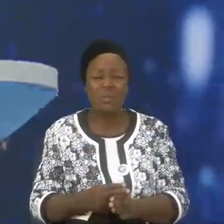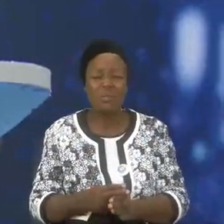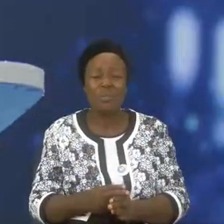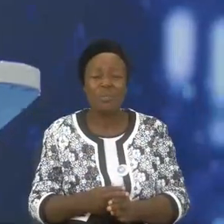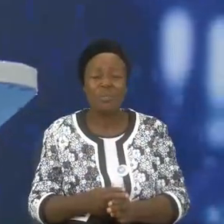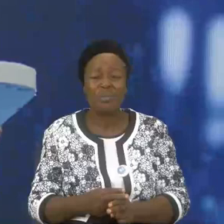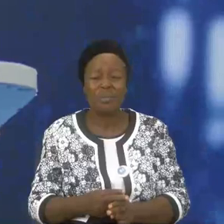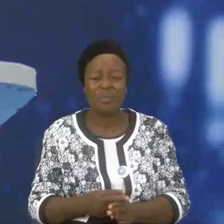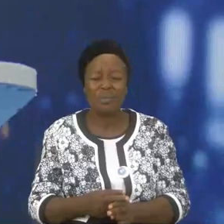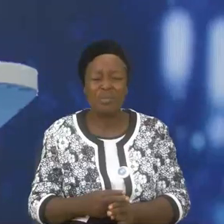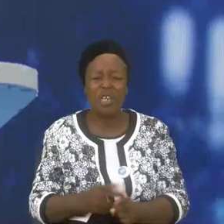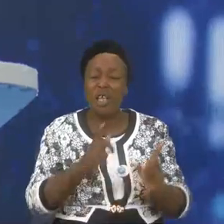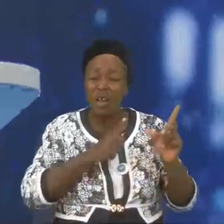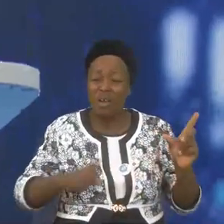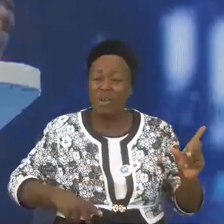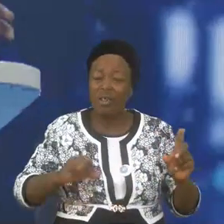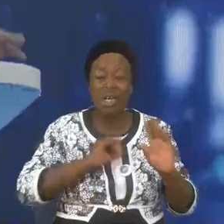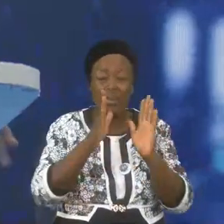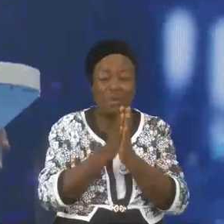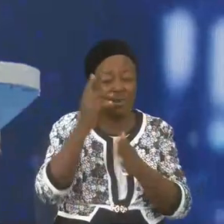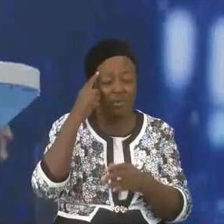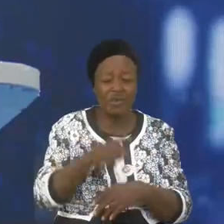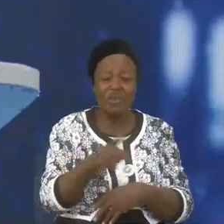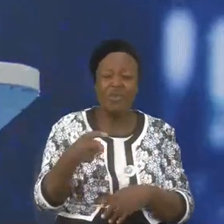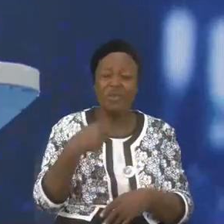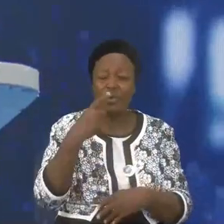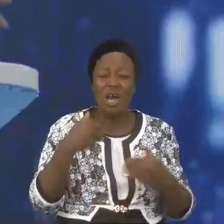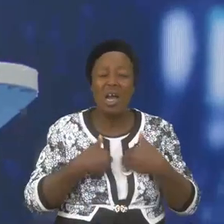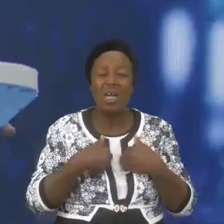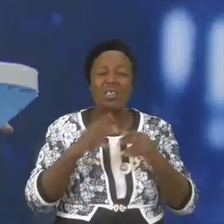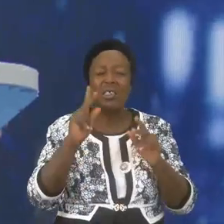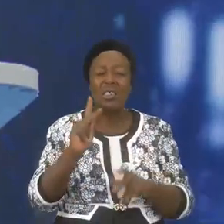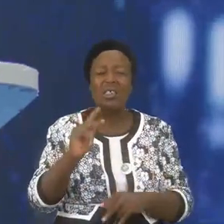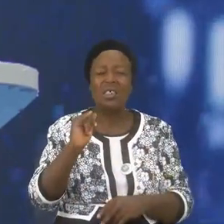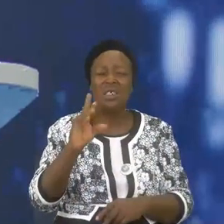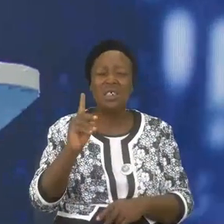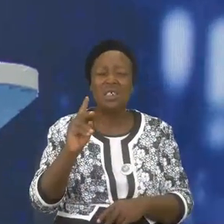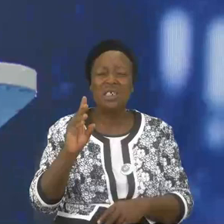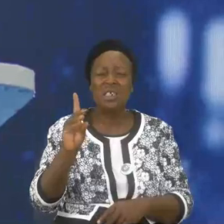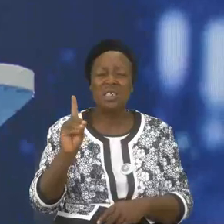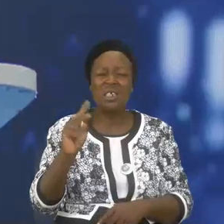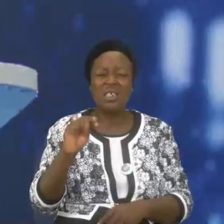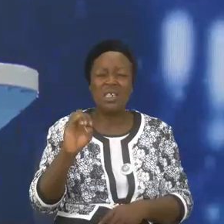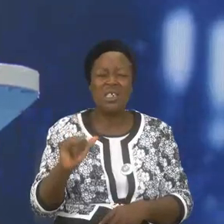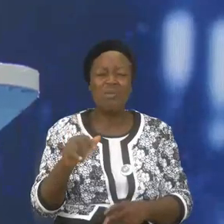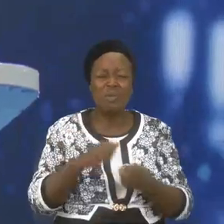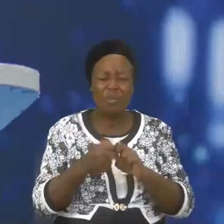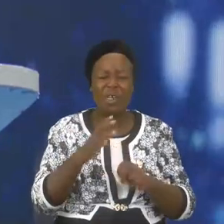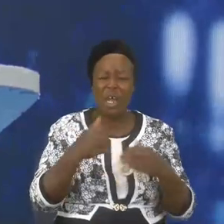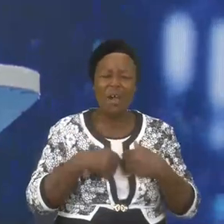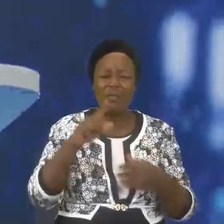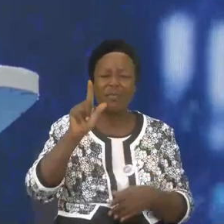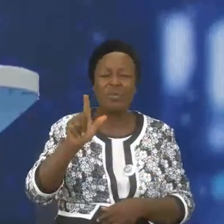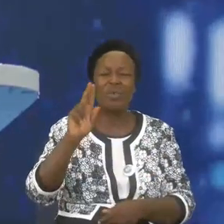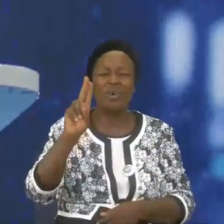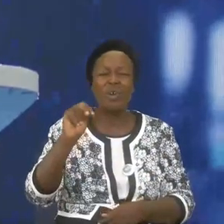Jésus. Seigneur, je prie. Pour ceux qui ont des problèmes de reins, problèmes des